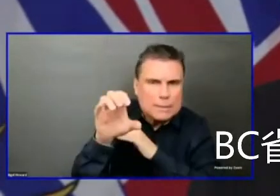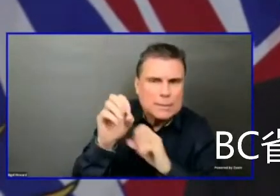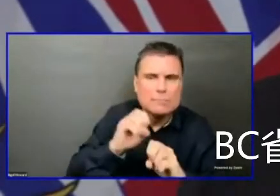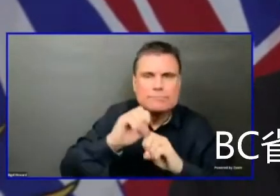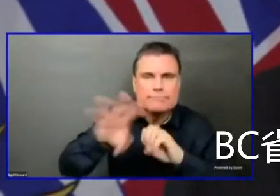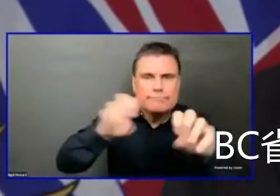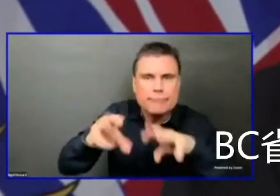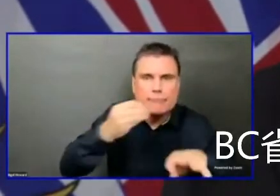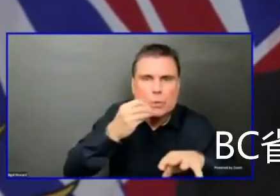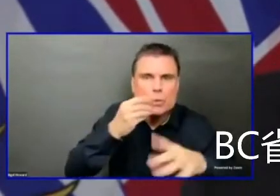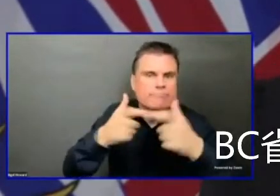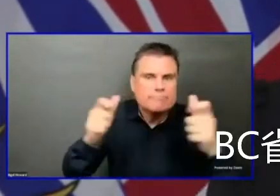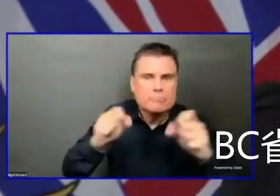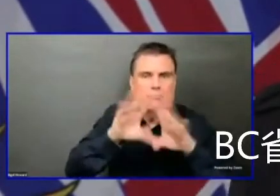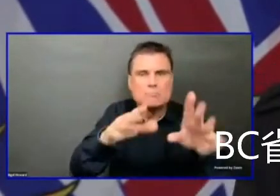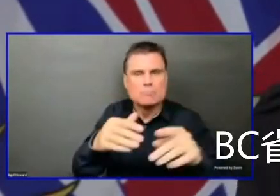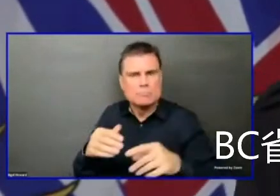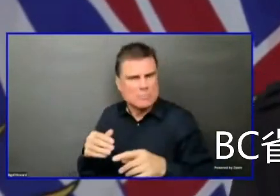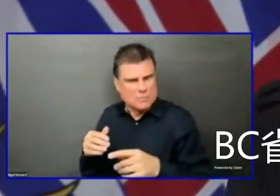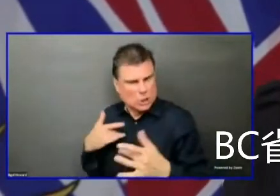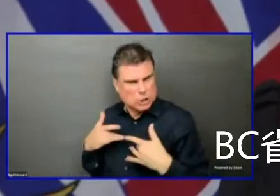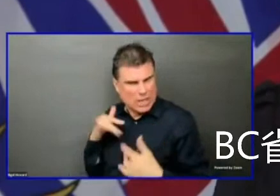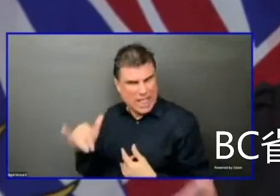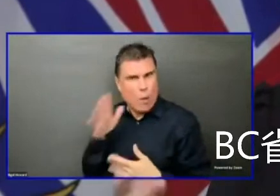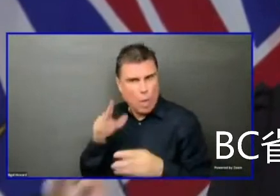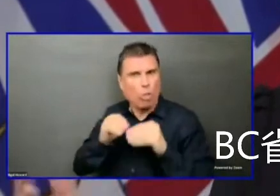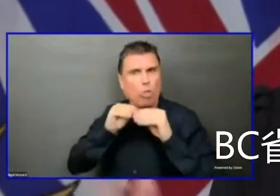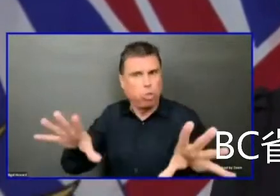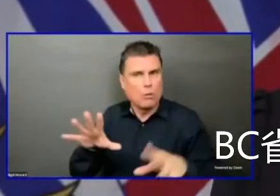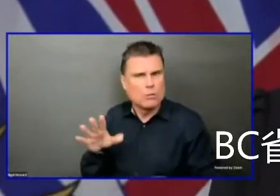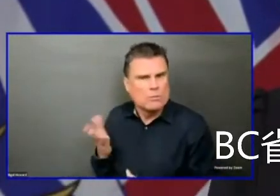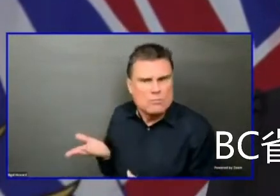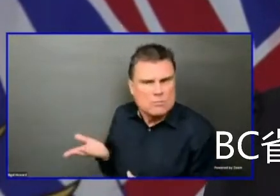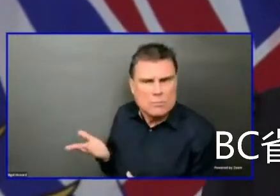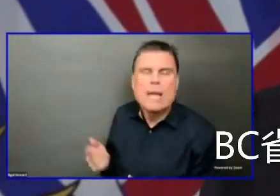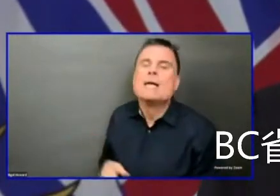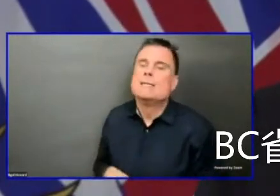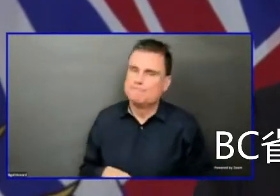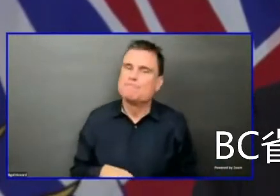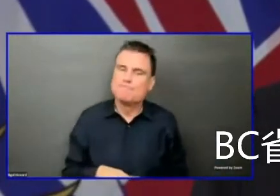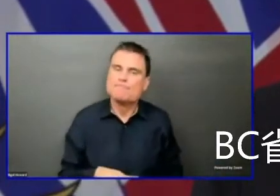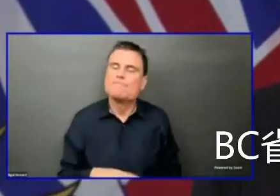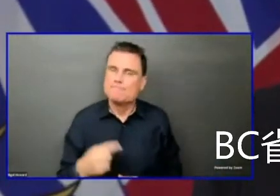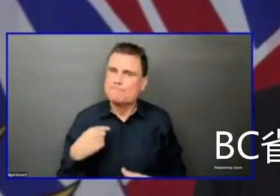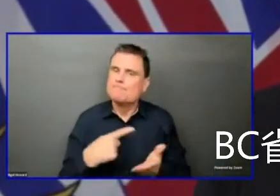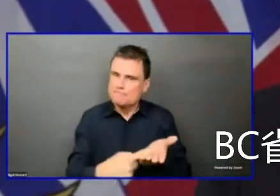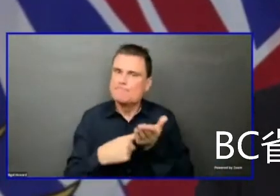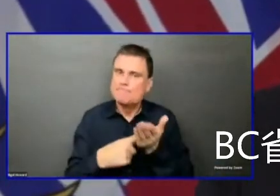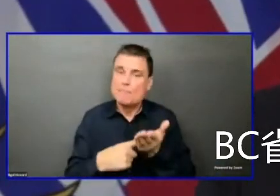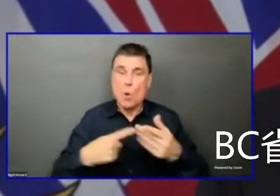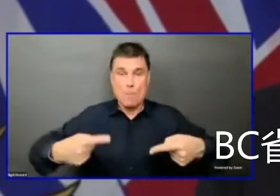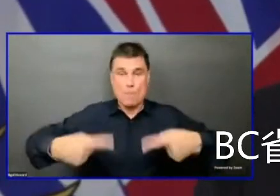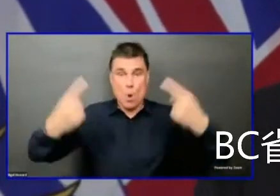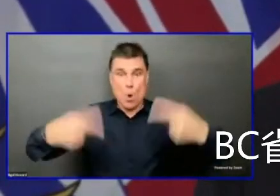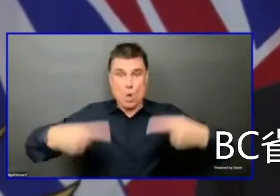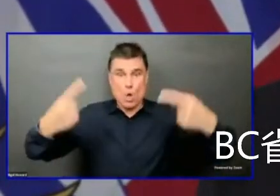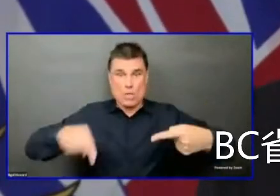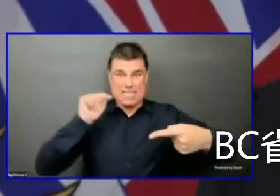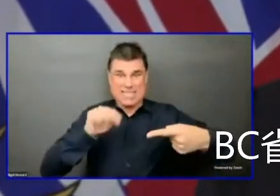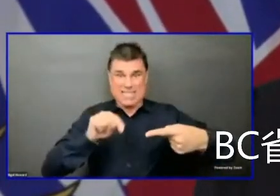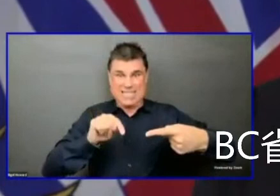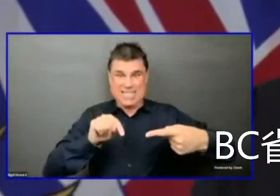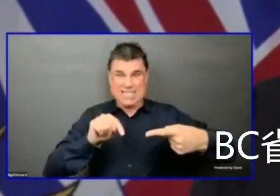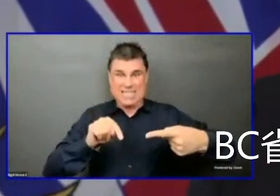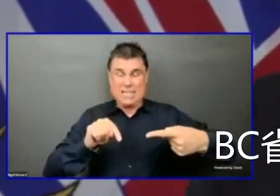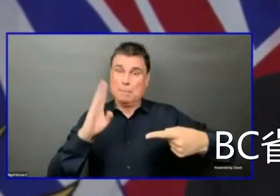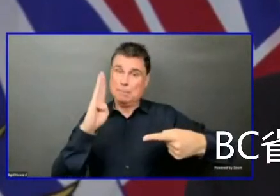他说我们的有一个交流大使就是包括了这个边境之间大家的责任，